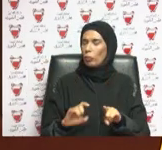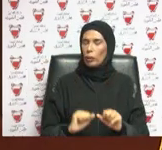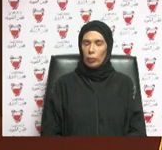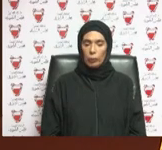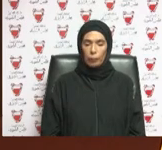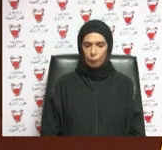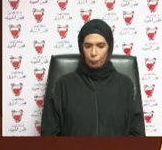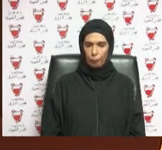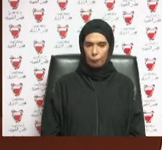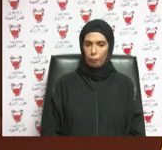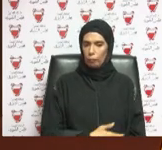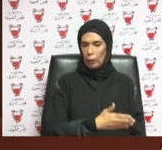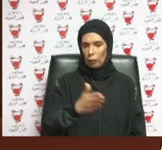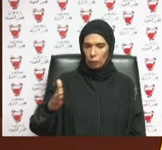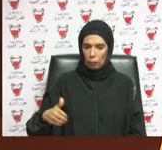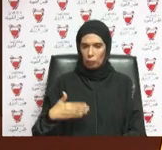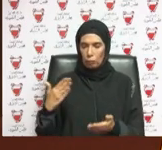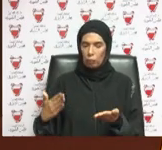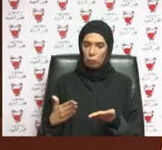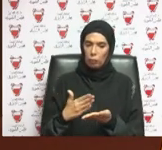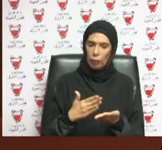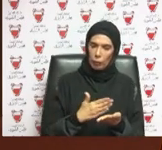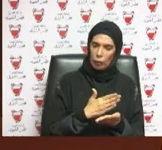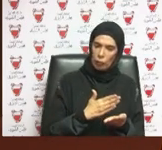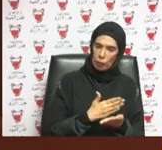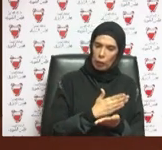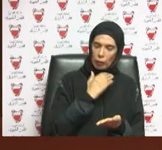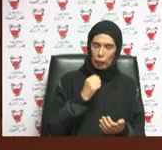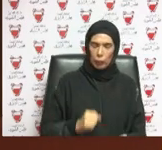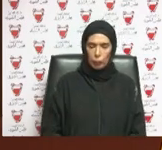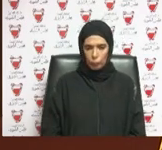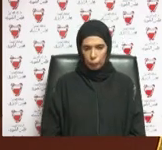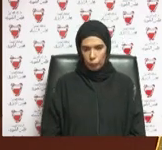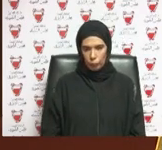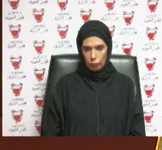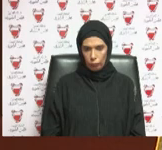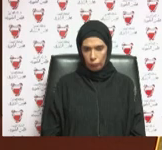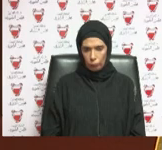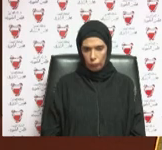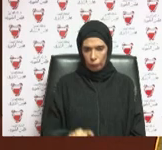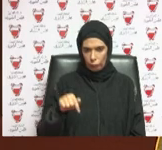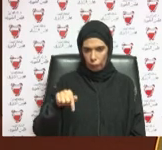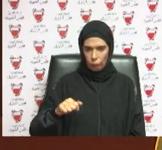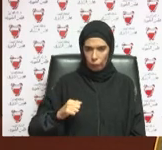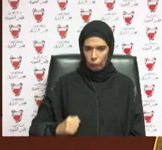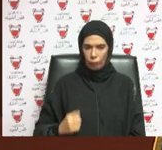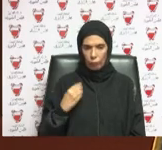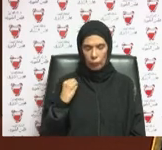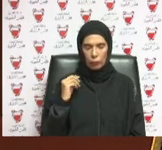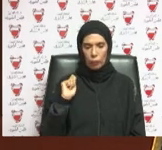في جميع المجالات، سواء كانت هذه المجالات في هذا البلد الطيب